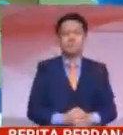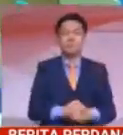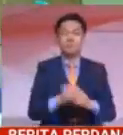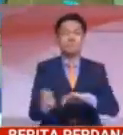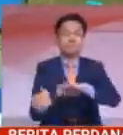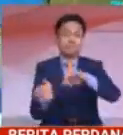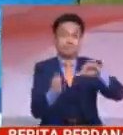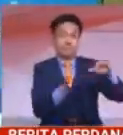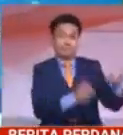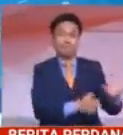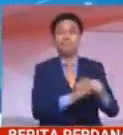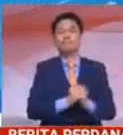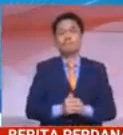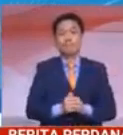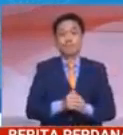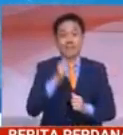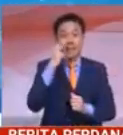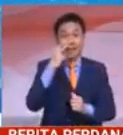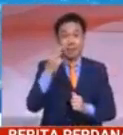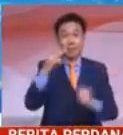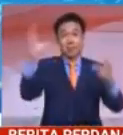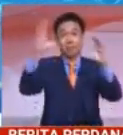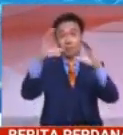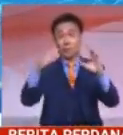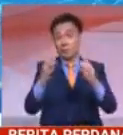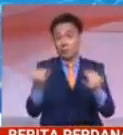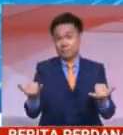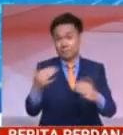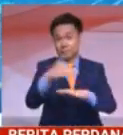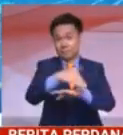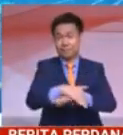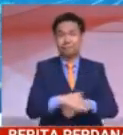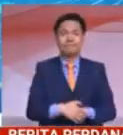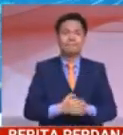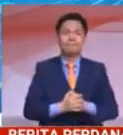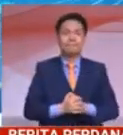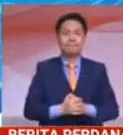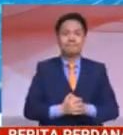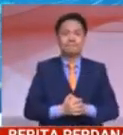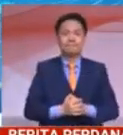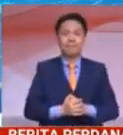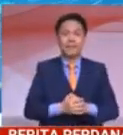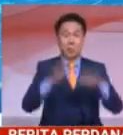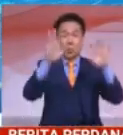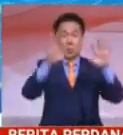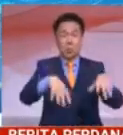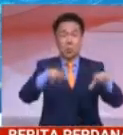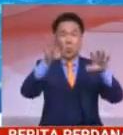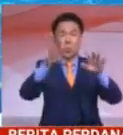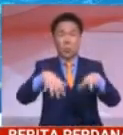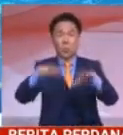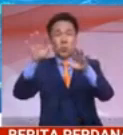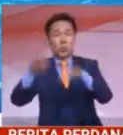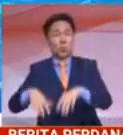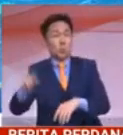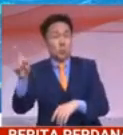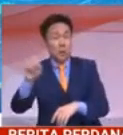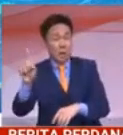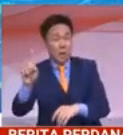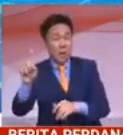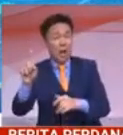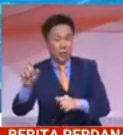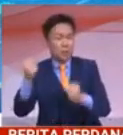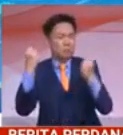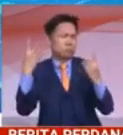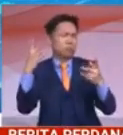pula untuk melihat tinjauan cuaca semasa pada malam ini. Dapat diperhatikan ketika ini hujan lebat kini sedang berlaku di